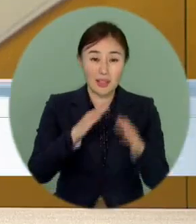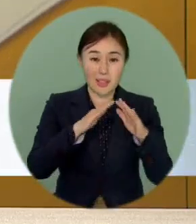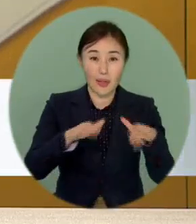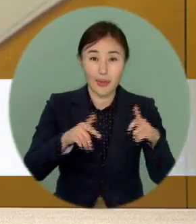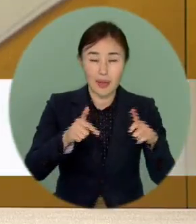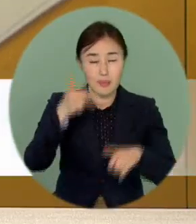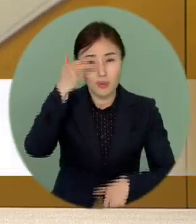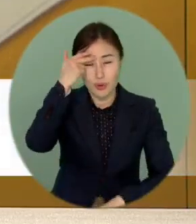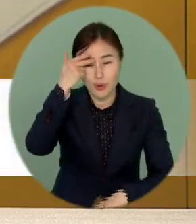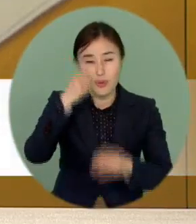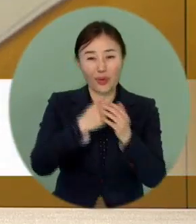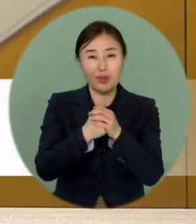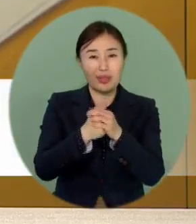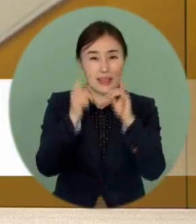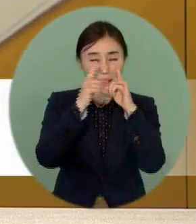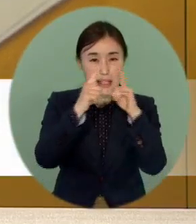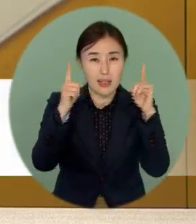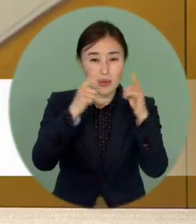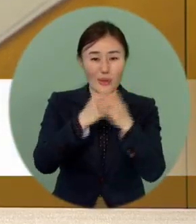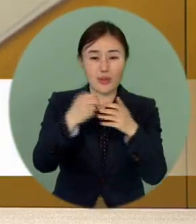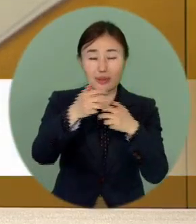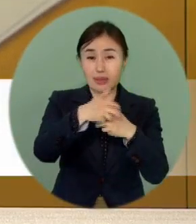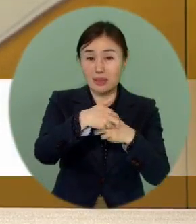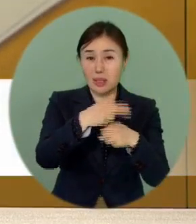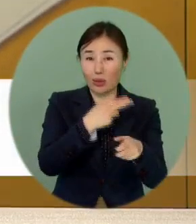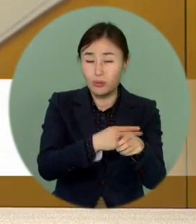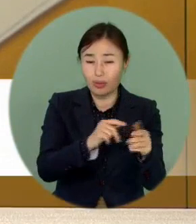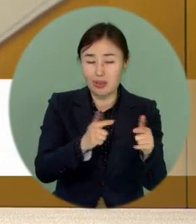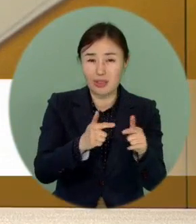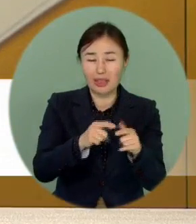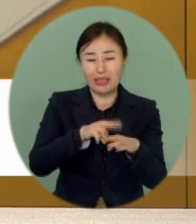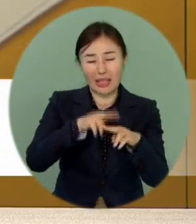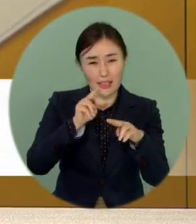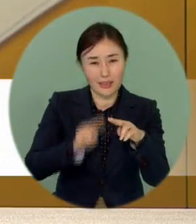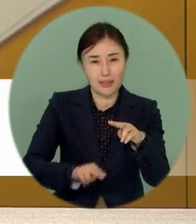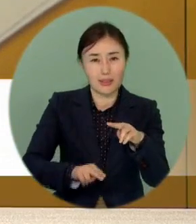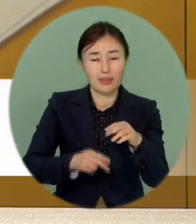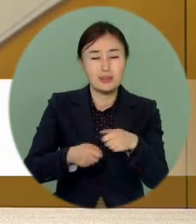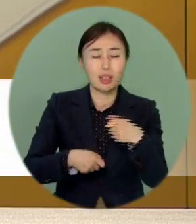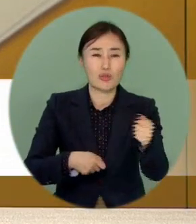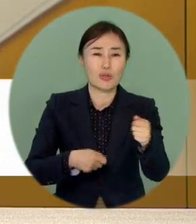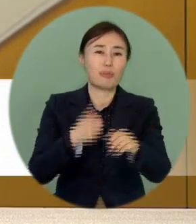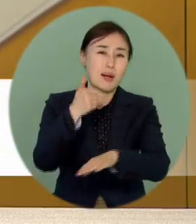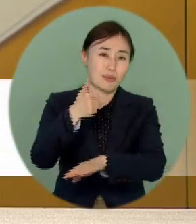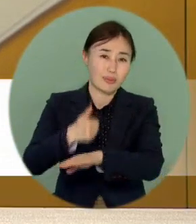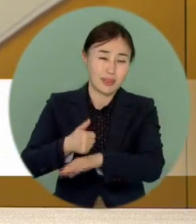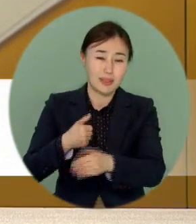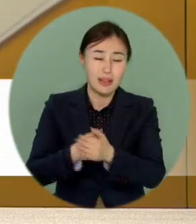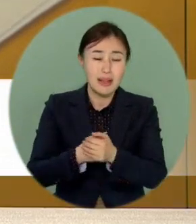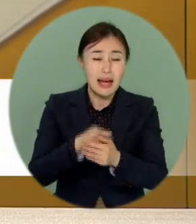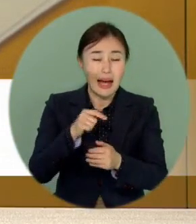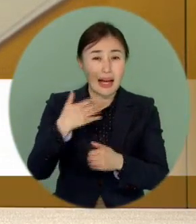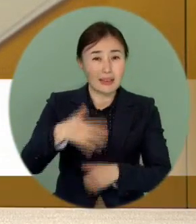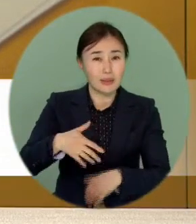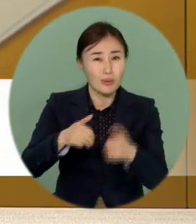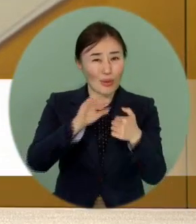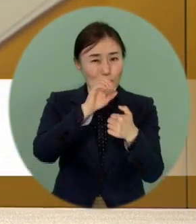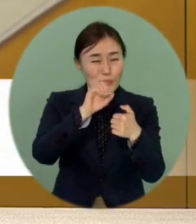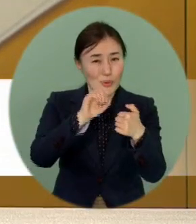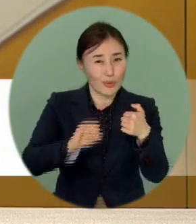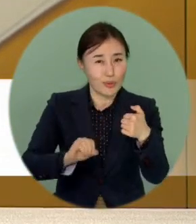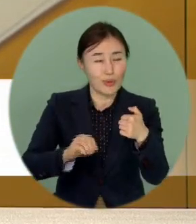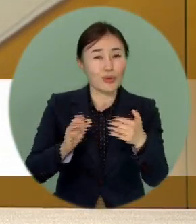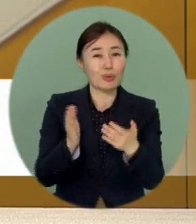전남대와 조선대 의과대학 교수들이 내일 사직서 제출을 마무리합니다. 아직 사직서 제출 비율이 절반을 넘지는